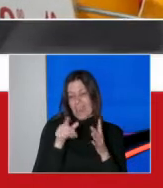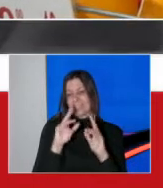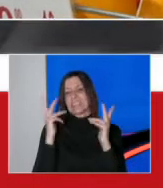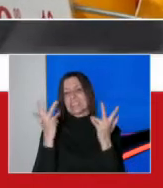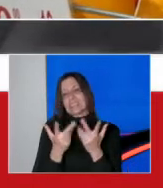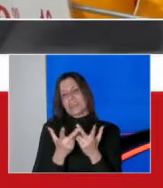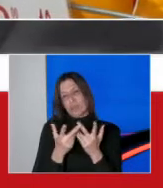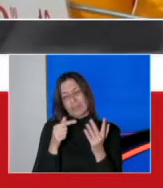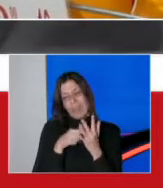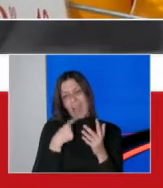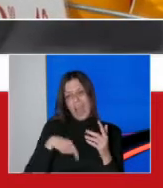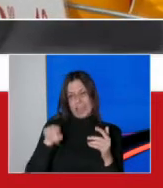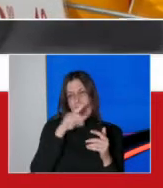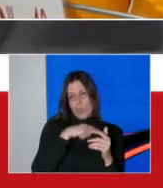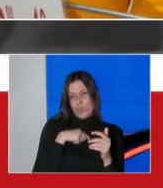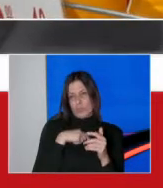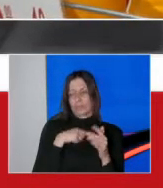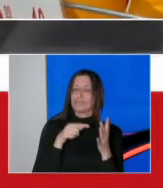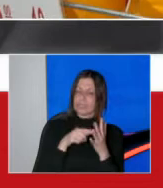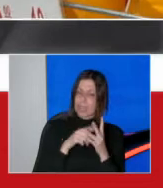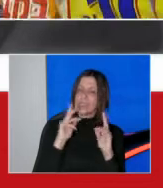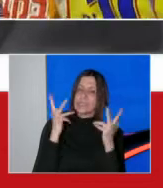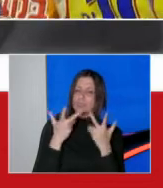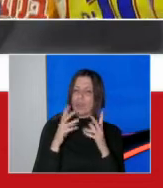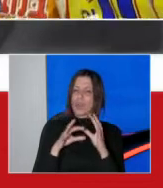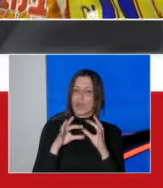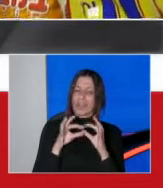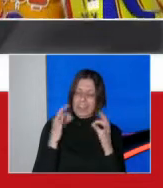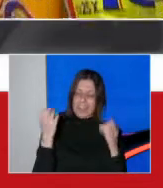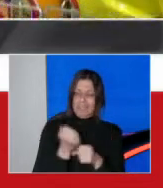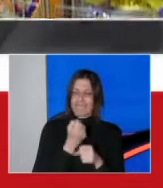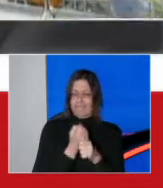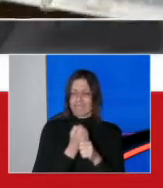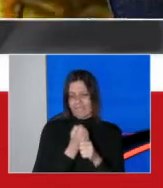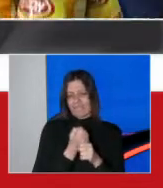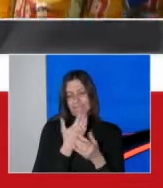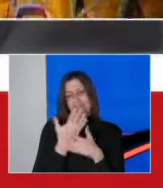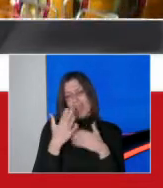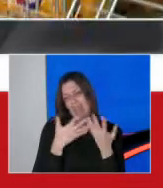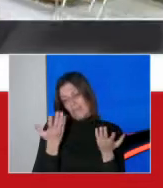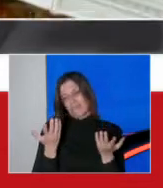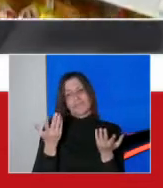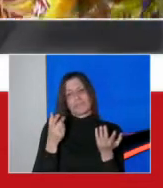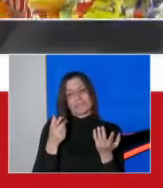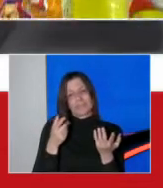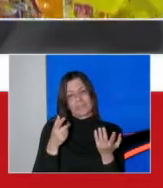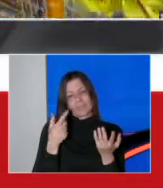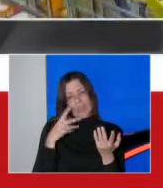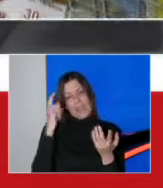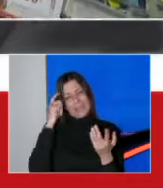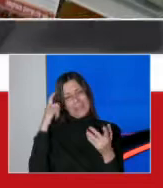זה הציבור, זה אנחנו. אני חושבת אולי את הציבור שהתחיל להצביע ברגליים, זה הרבה יותר מדהיג את חברת אוסם, אבל